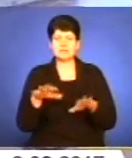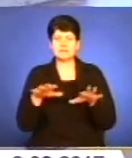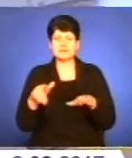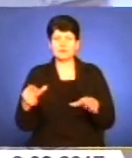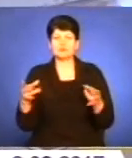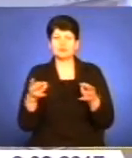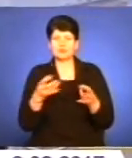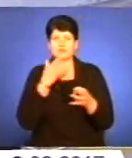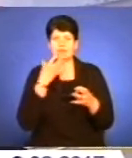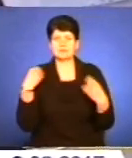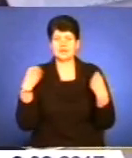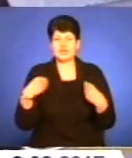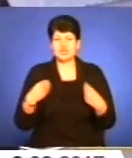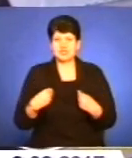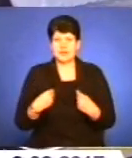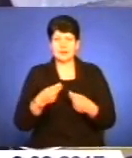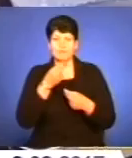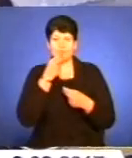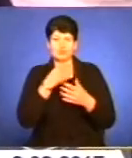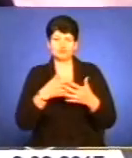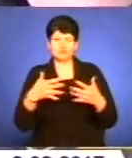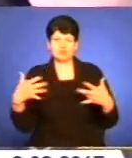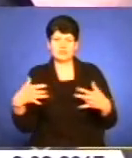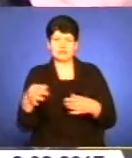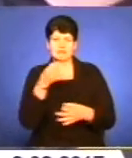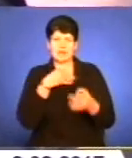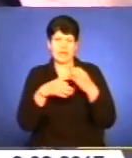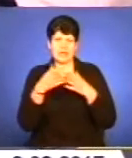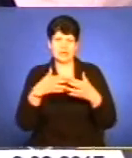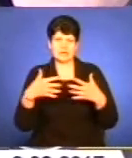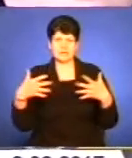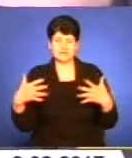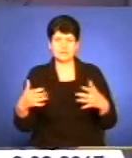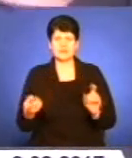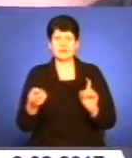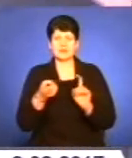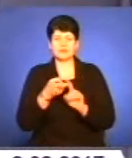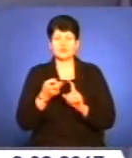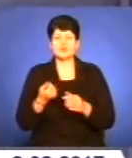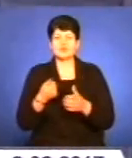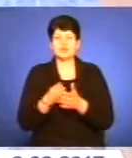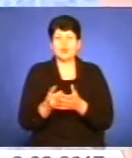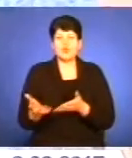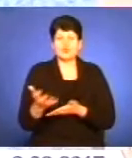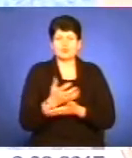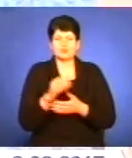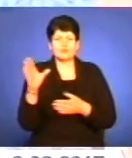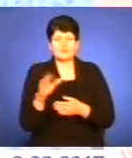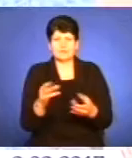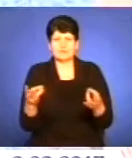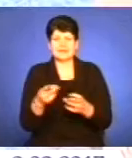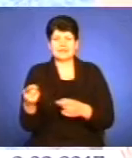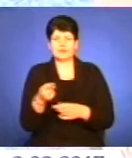потребують теплих речей, продуктів і ліків, повідомляють зі Сходу. Приєднуються до збору найнеобхіднішого і